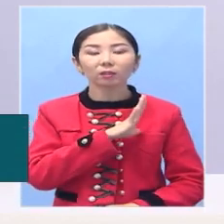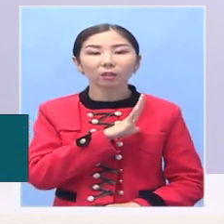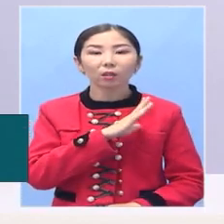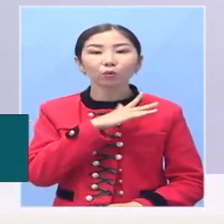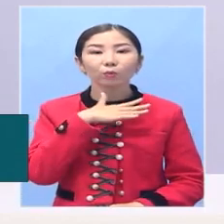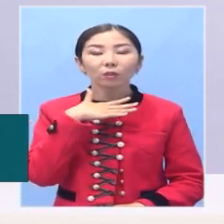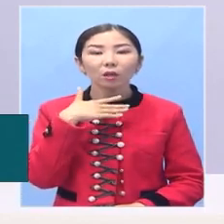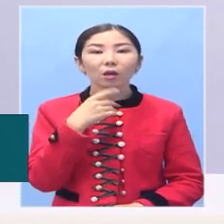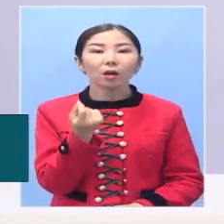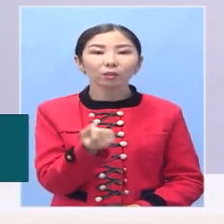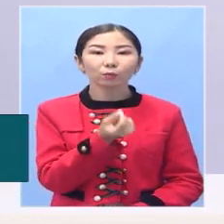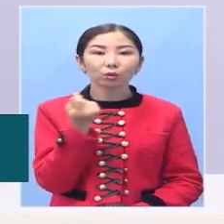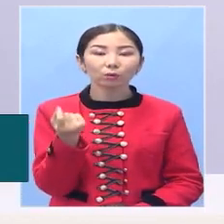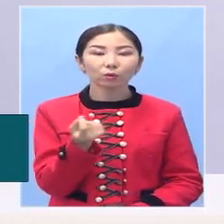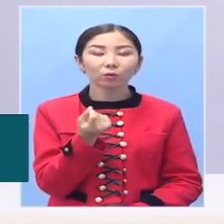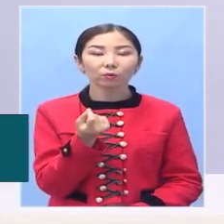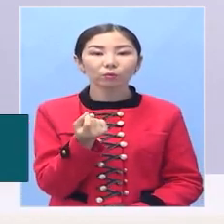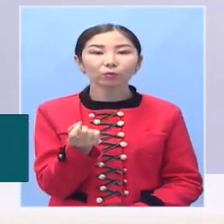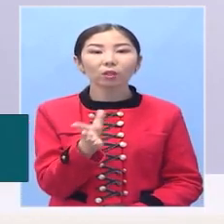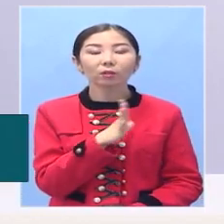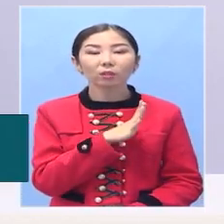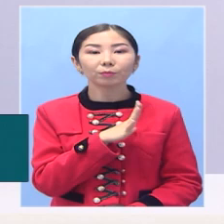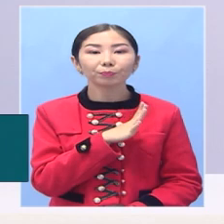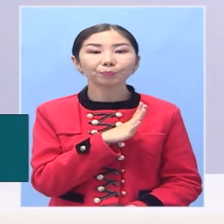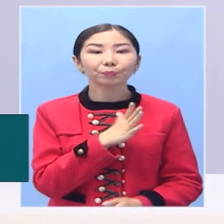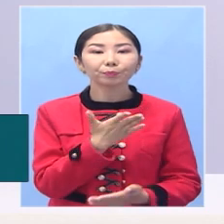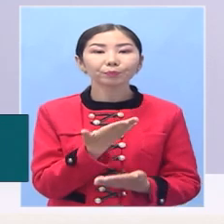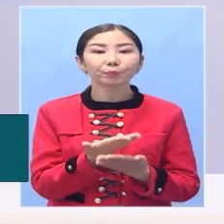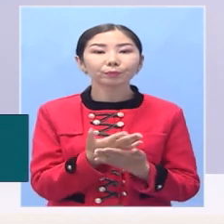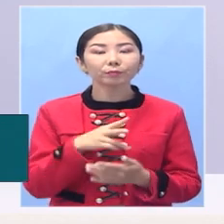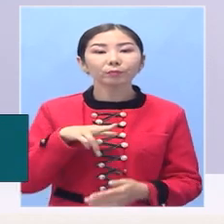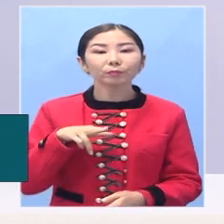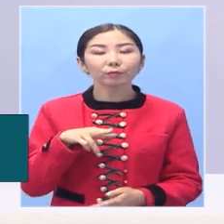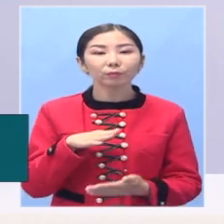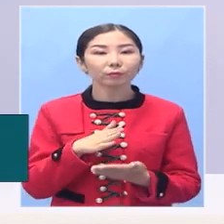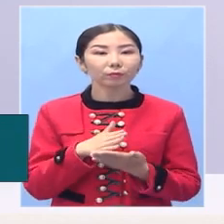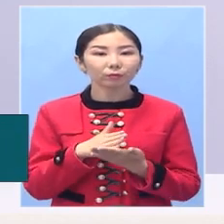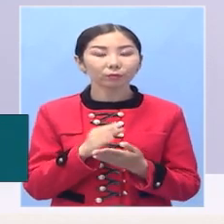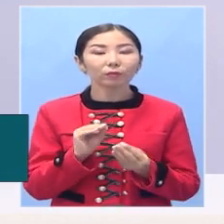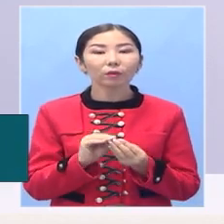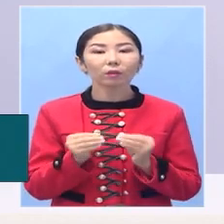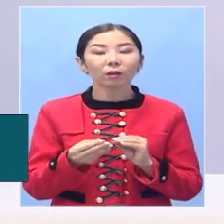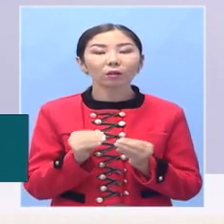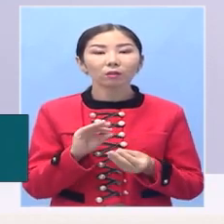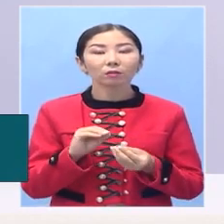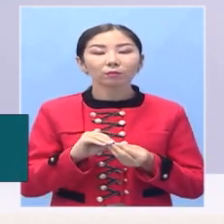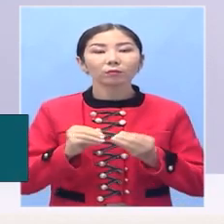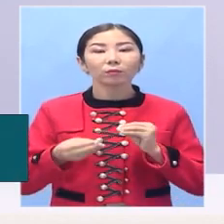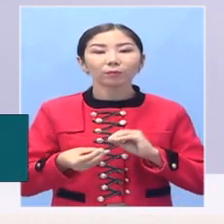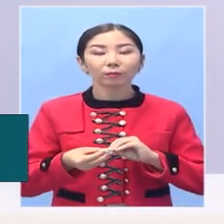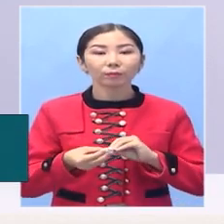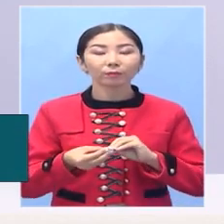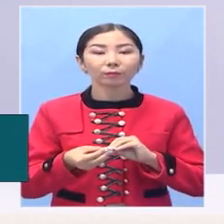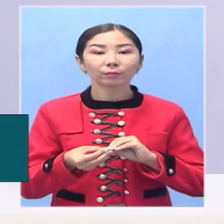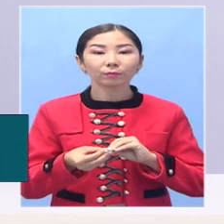көптеген нәрселер жетіспеушілік болып жатыр қазір енді. Жаңағы ПГС мәселесі болсын, одан басқа жаңағы тағы да